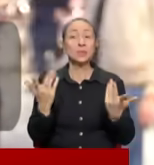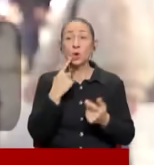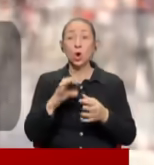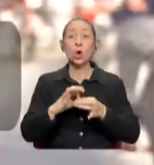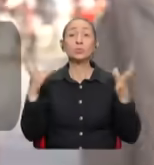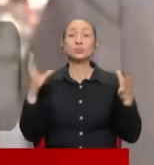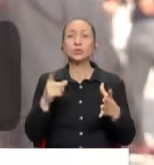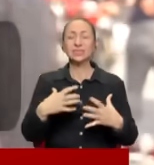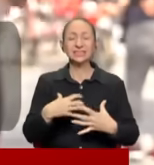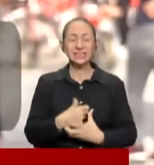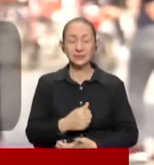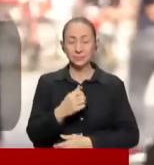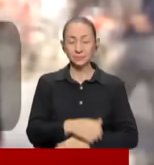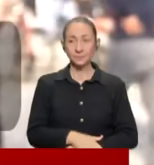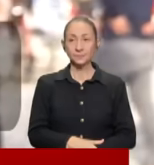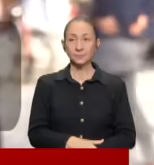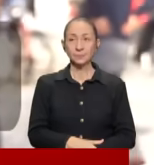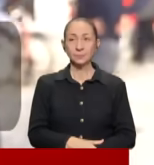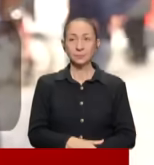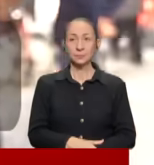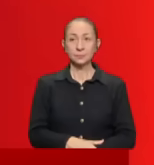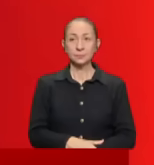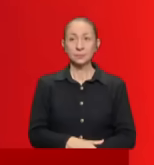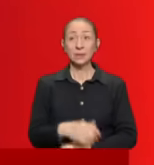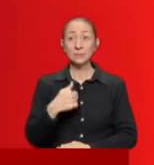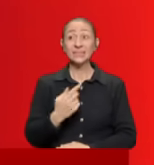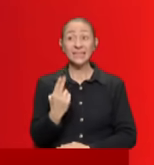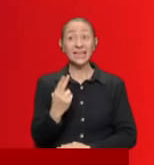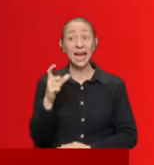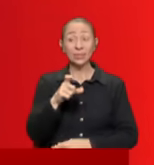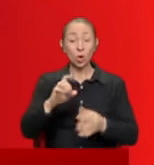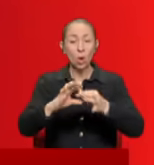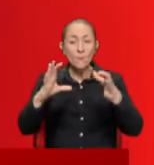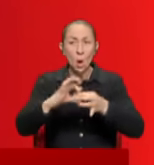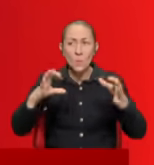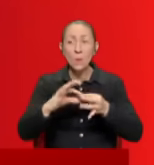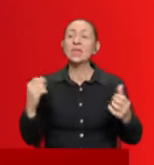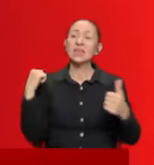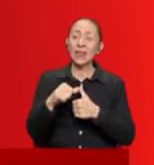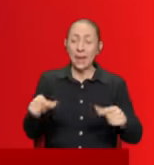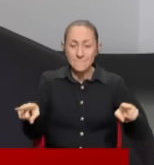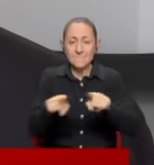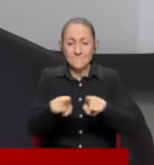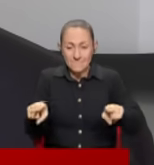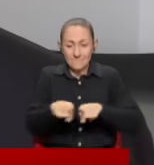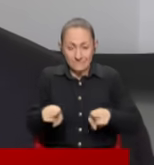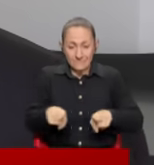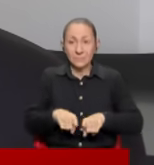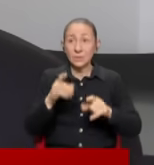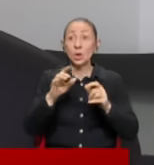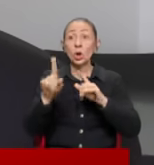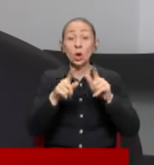diyor? Kopuş. Bu sıkıntının temeli kopuşmuş bu sistem. Biz 7 aydır bu kopan linkleri tekrar ihdas ediyoruz. Kopan